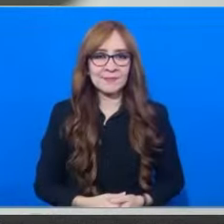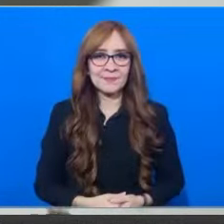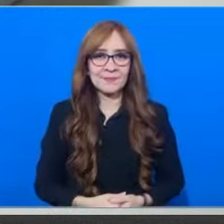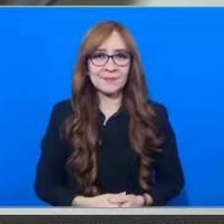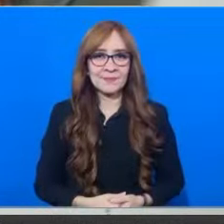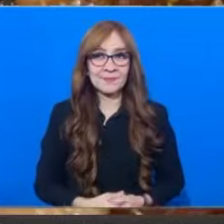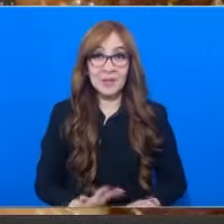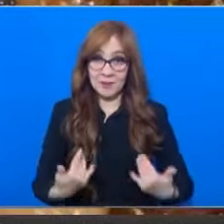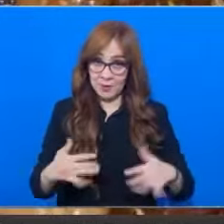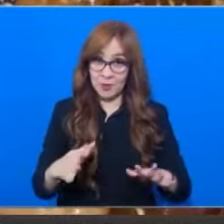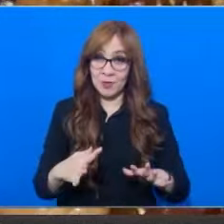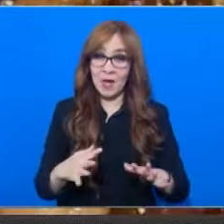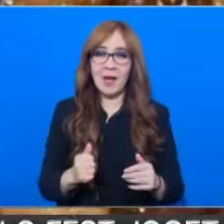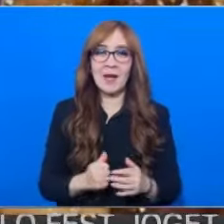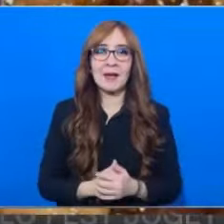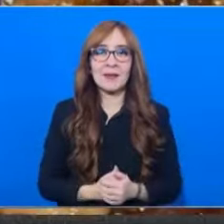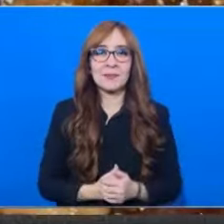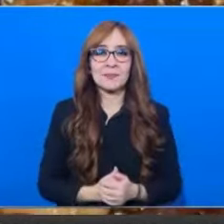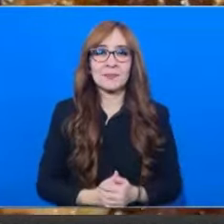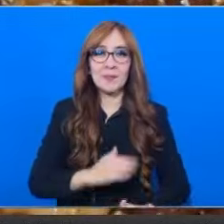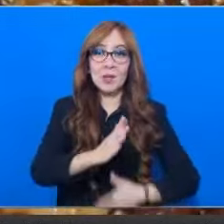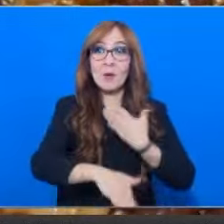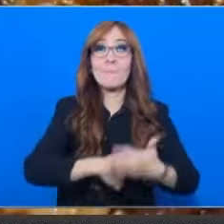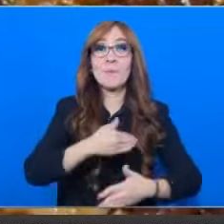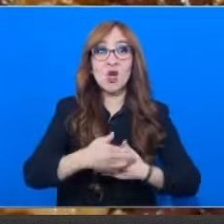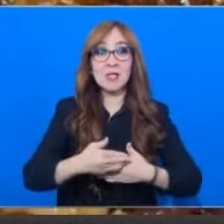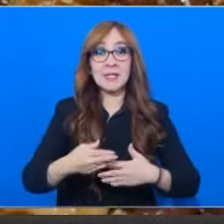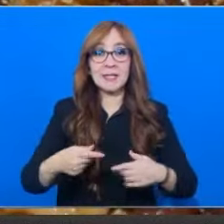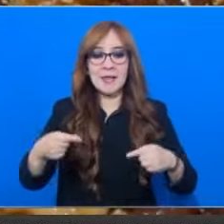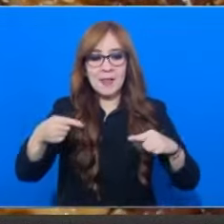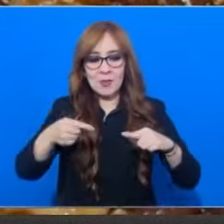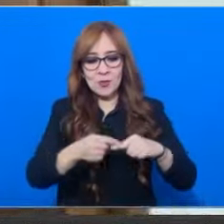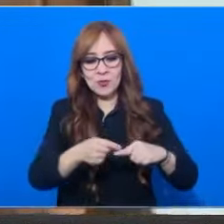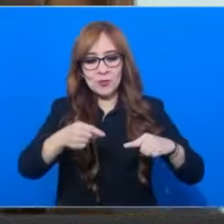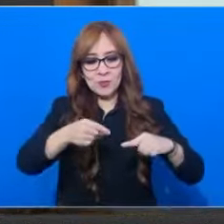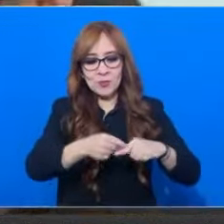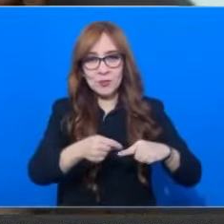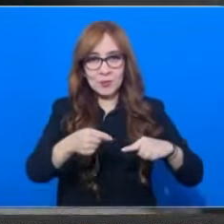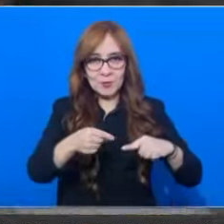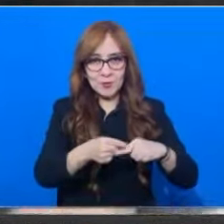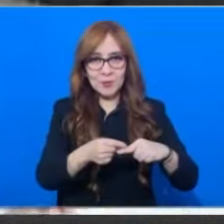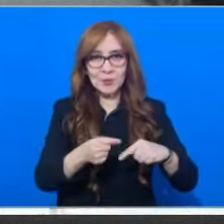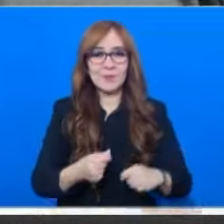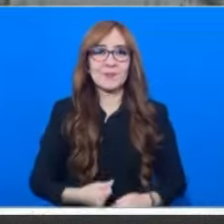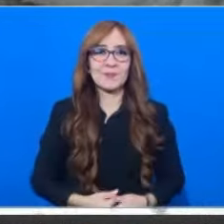Setelah bumbu dipastikan meresap, baru proses penusukan daging bisa dilakukan.